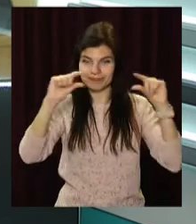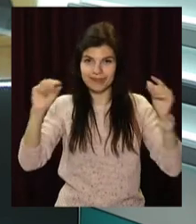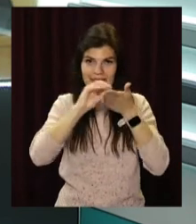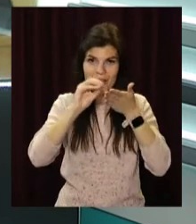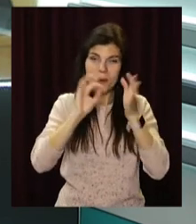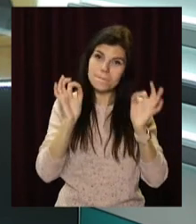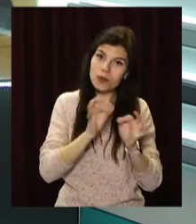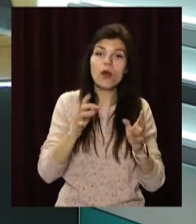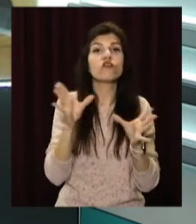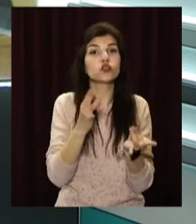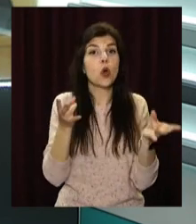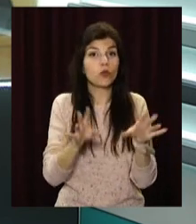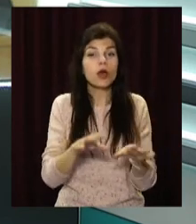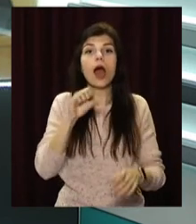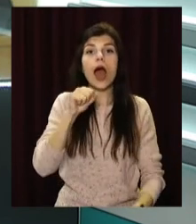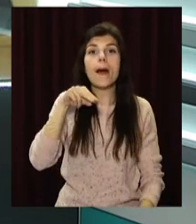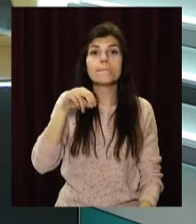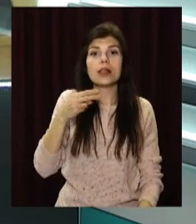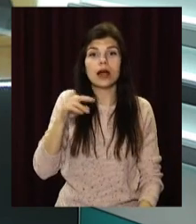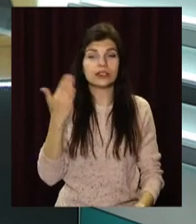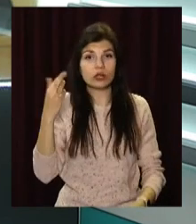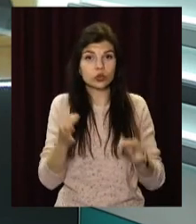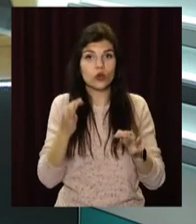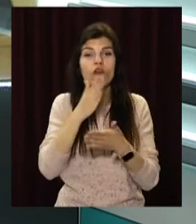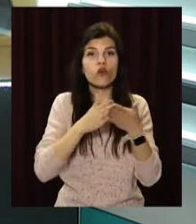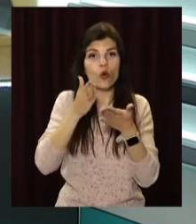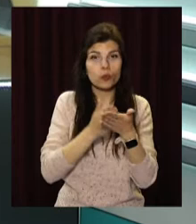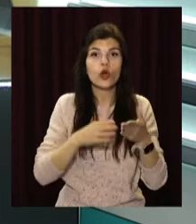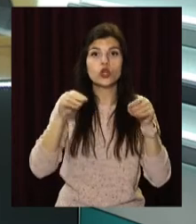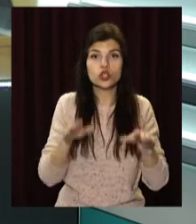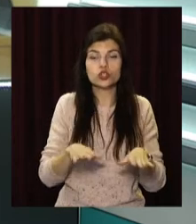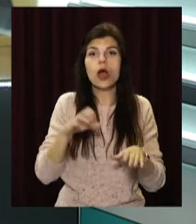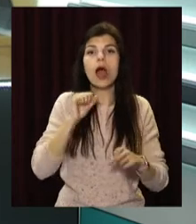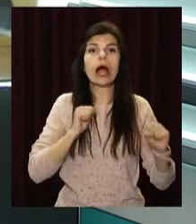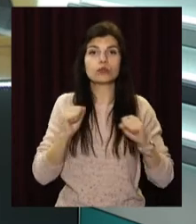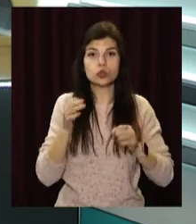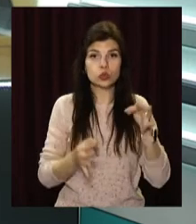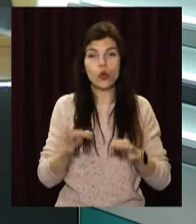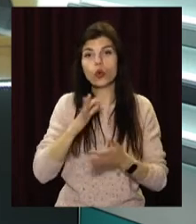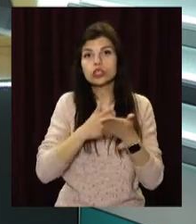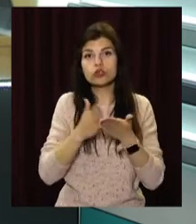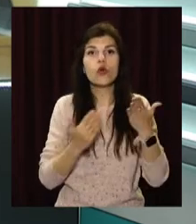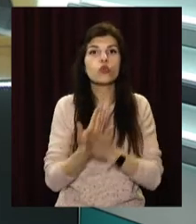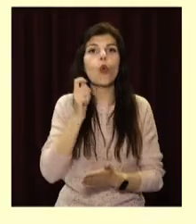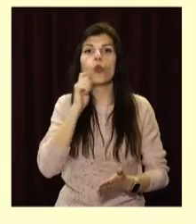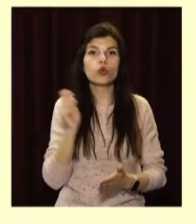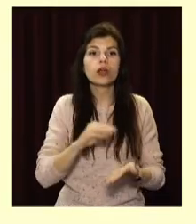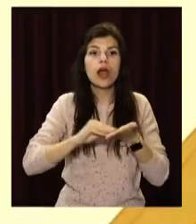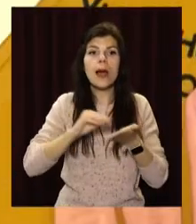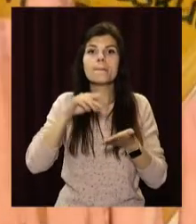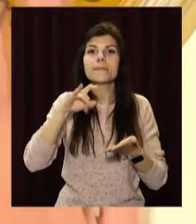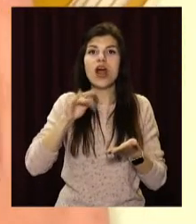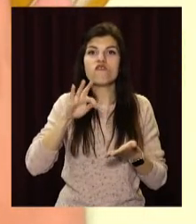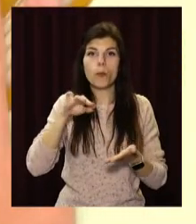все залишається. Апеляційний суд Києва відмінив рішення окружного адмінсуду про скасування нового українського